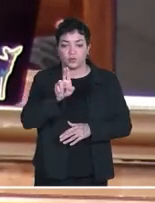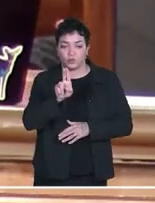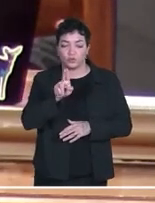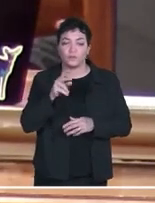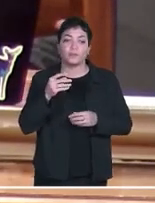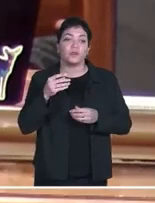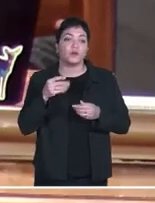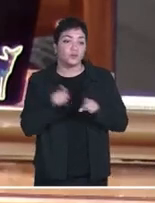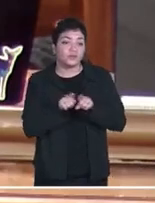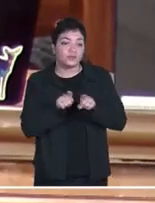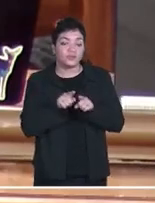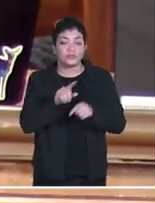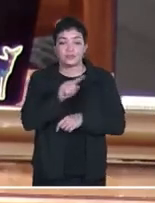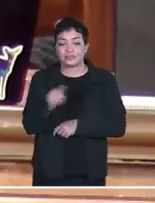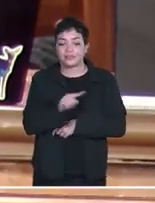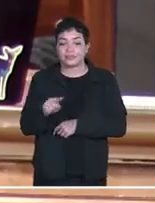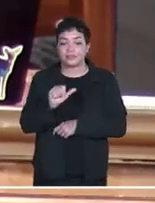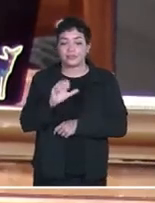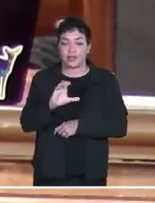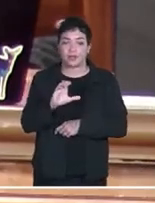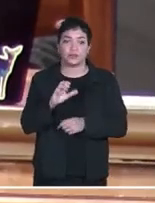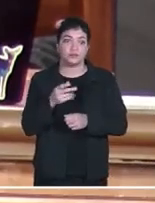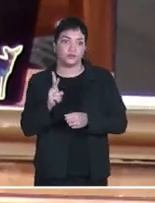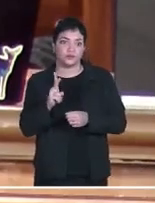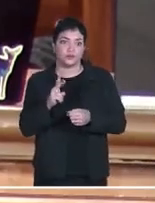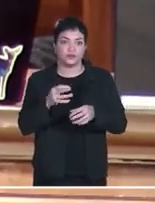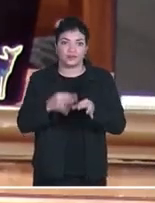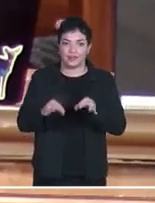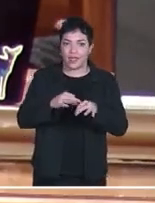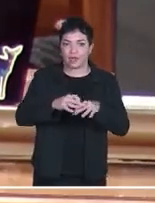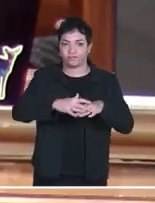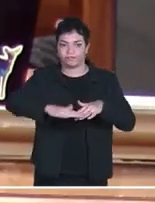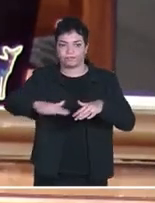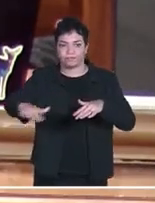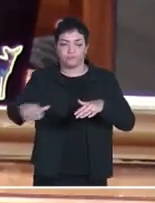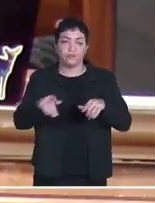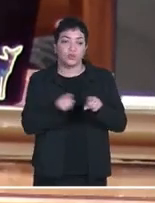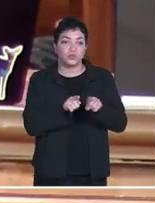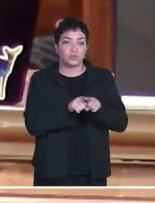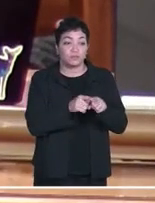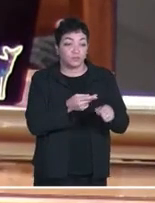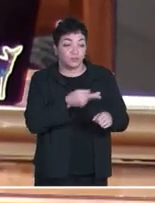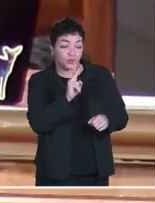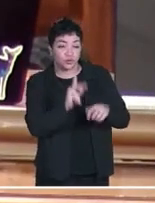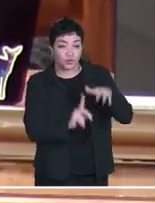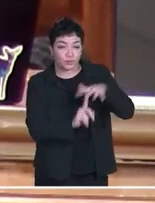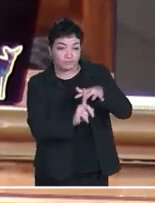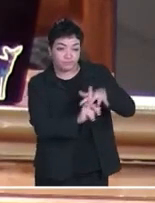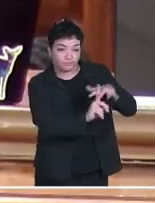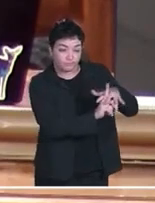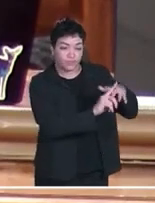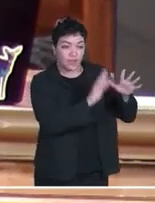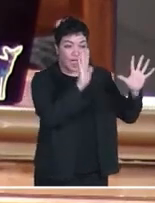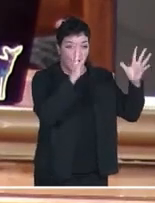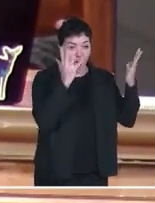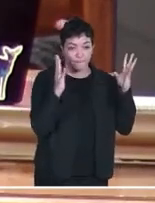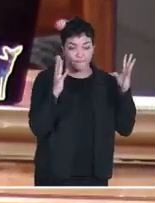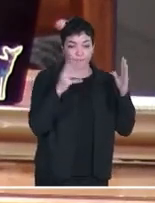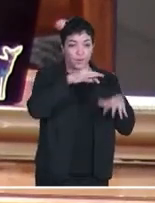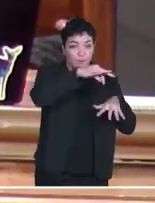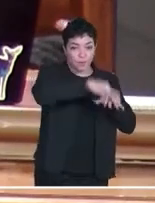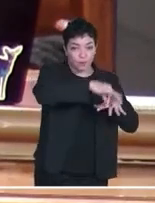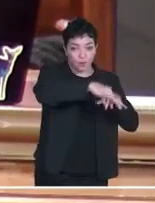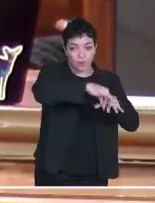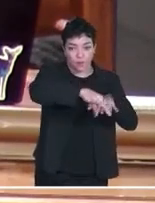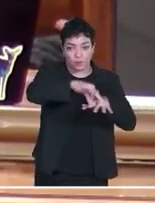à la ZAC Bastide-Niel pour plus de pleine terre. Intensifier la végétalisation avec cette année 13 000 arbres plantés, dont au